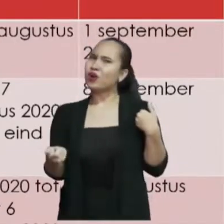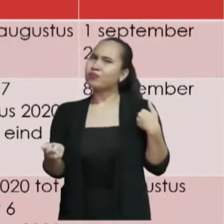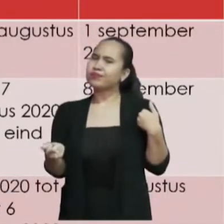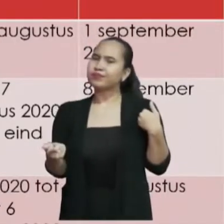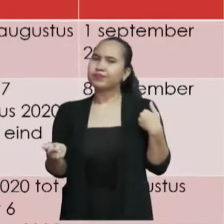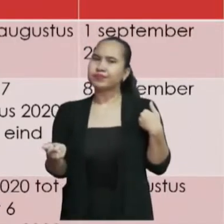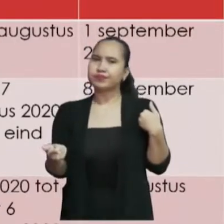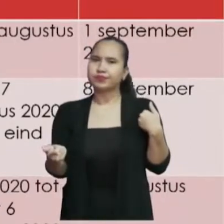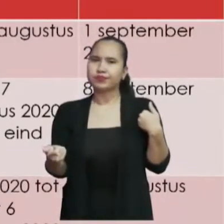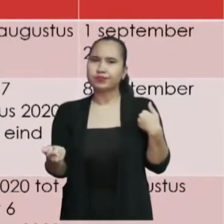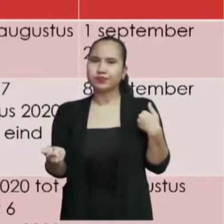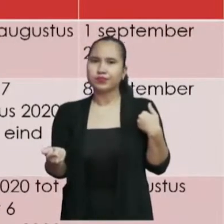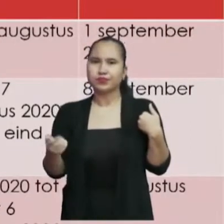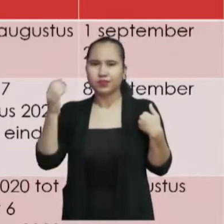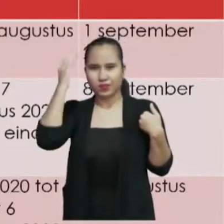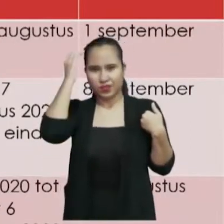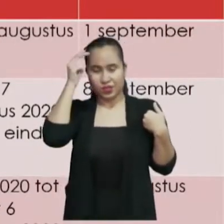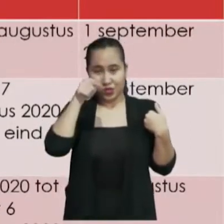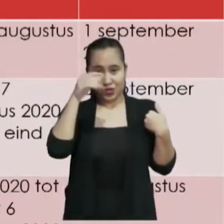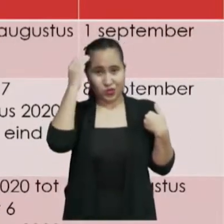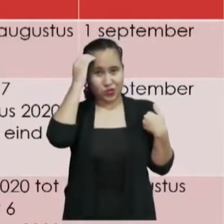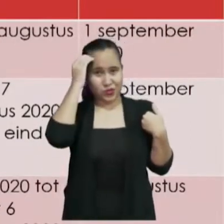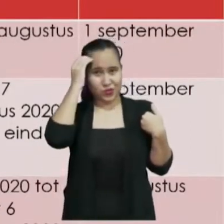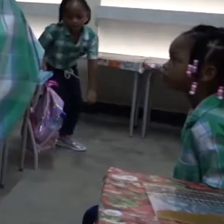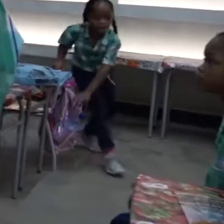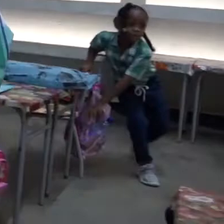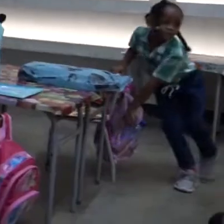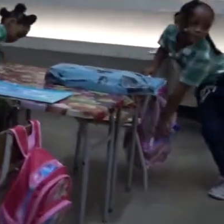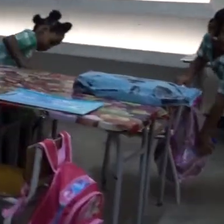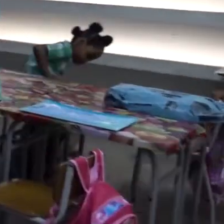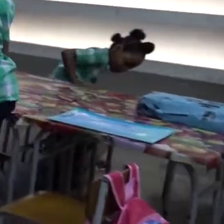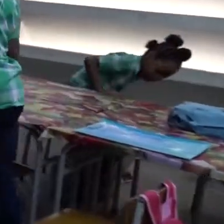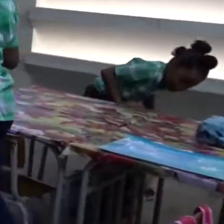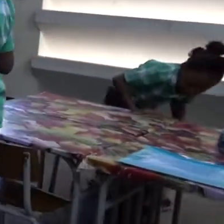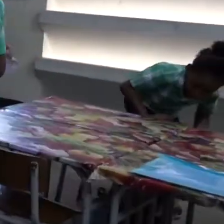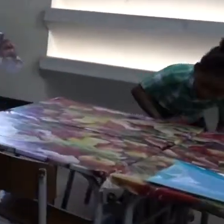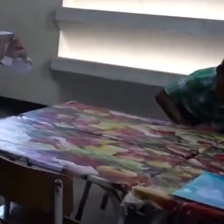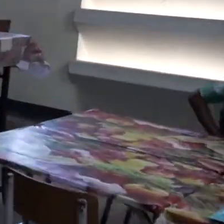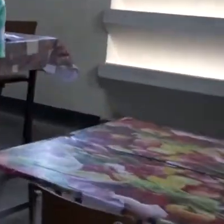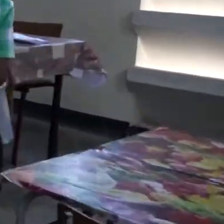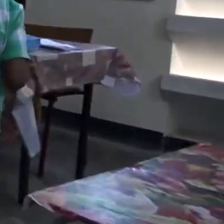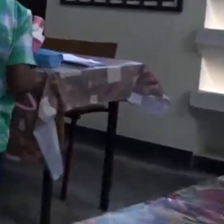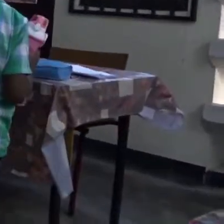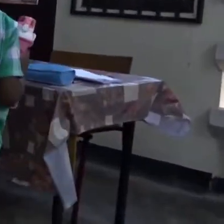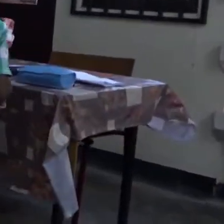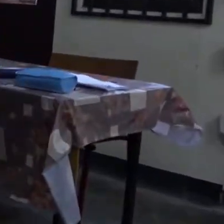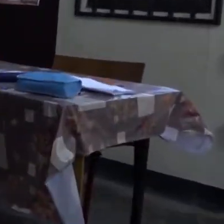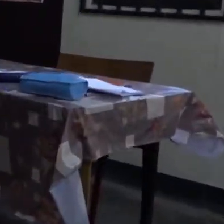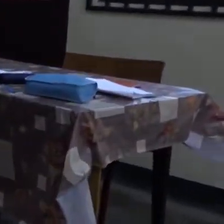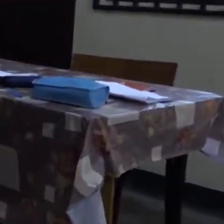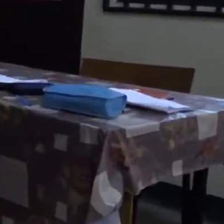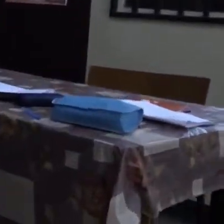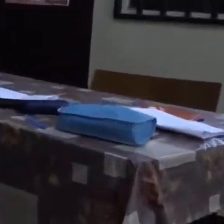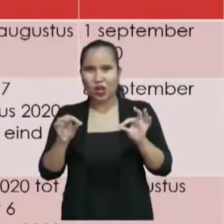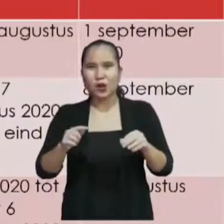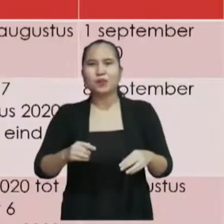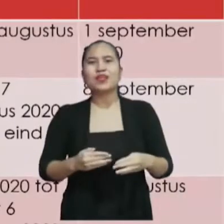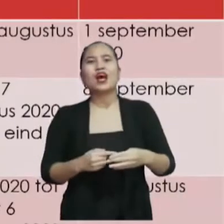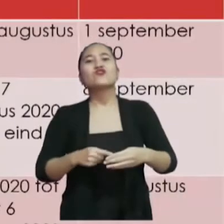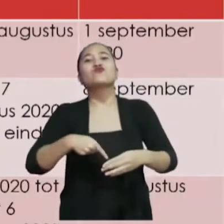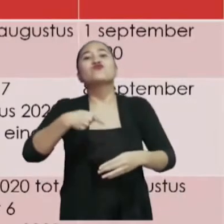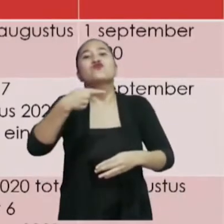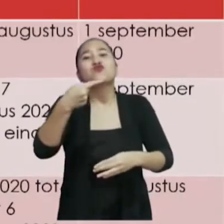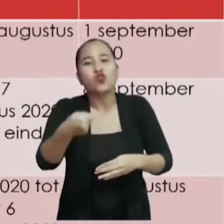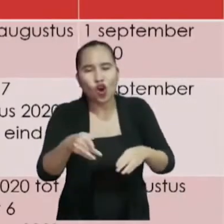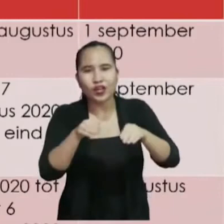gekozen? U weet zelf dat de leerlingen zichzelf moeten selecteren om naar een ander niveau te gaan.